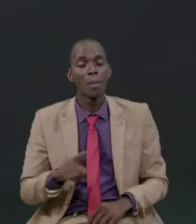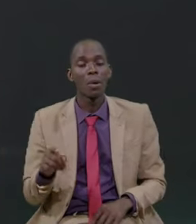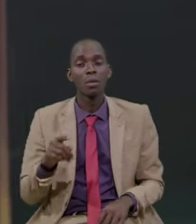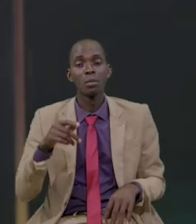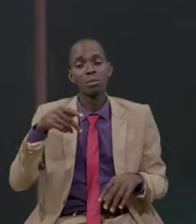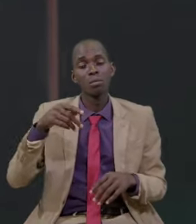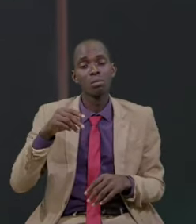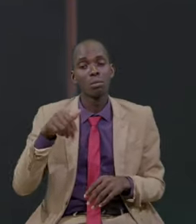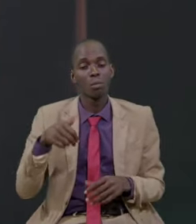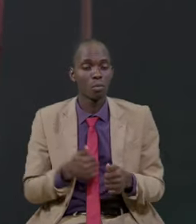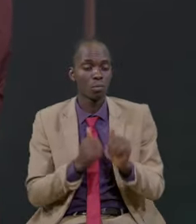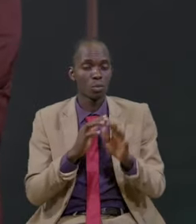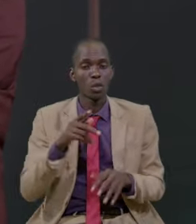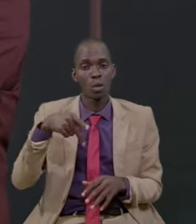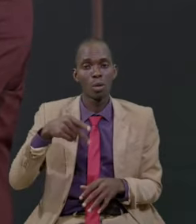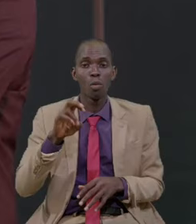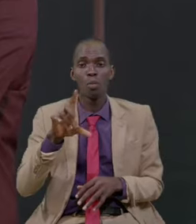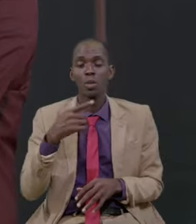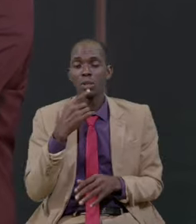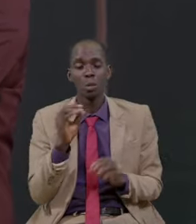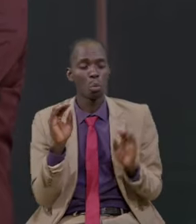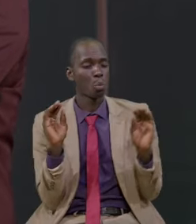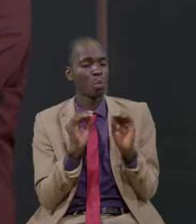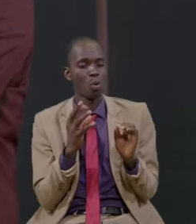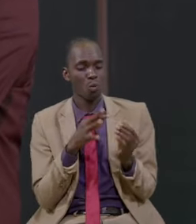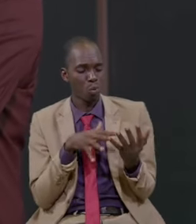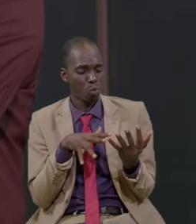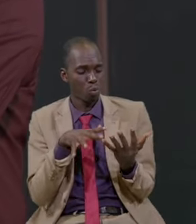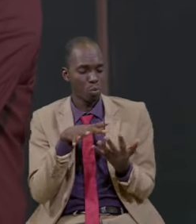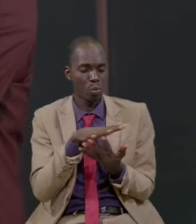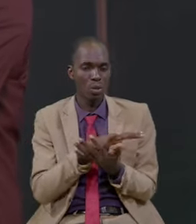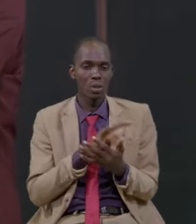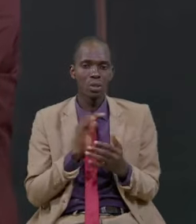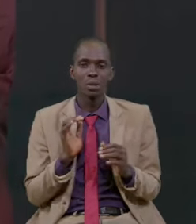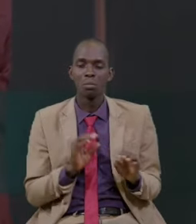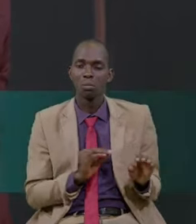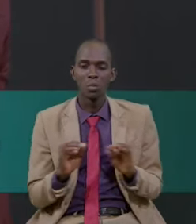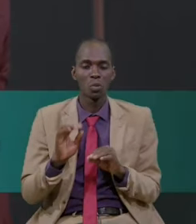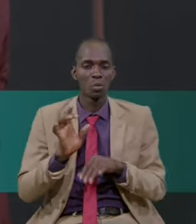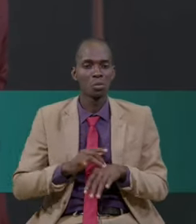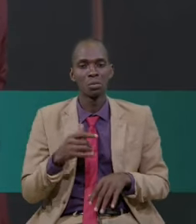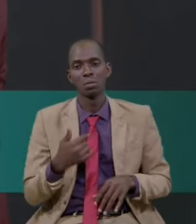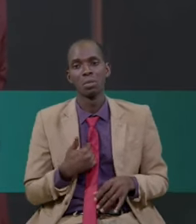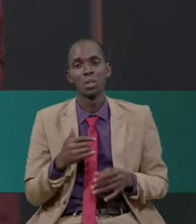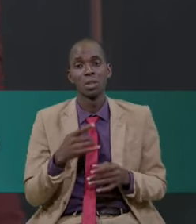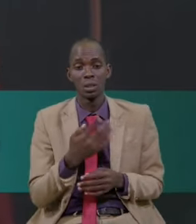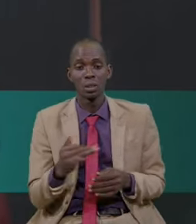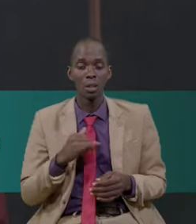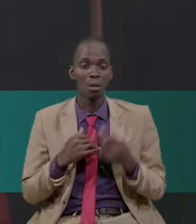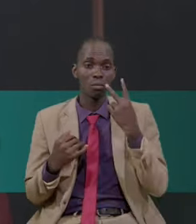Mais je ne fais aucun cas de ces choses. Les choses que je vois, les choses que